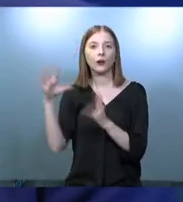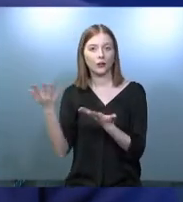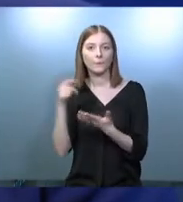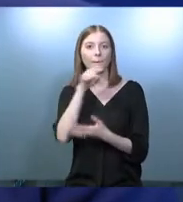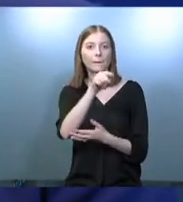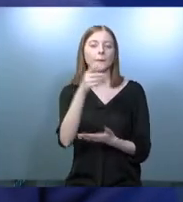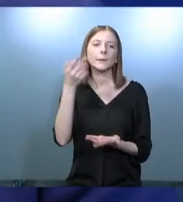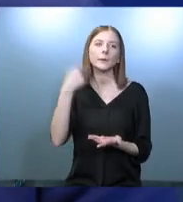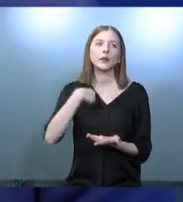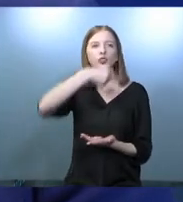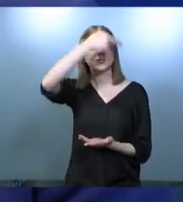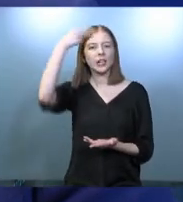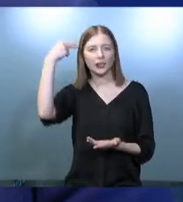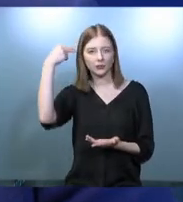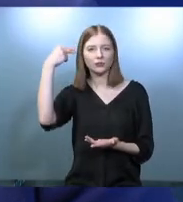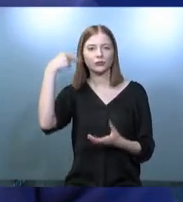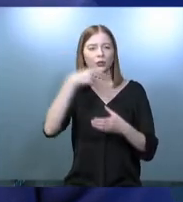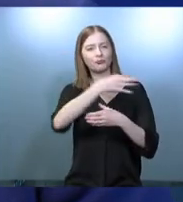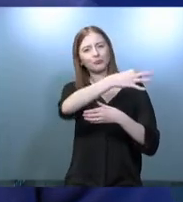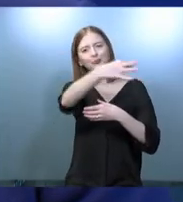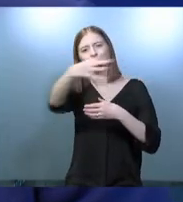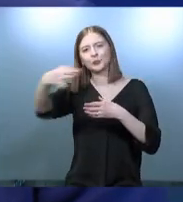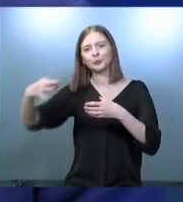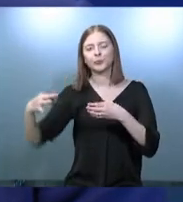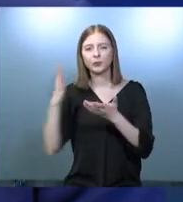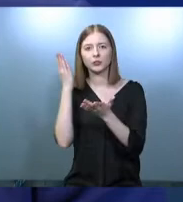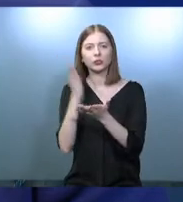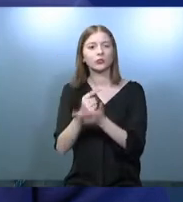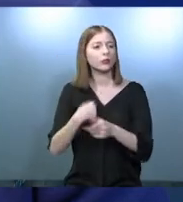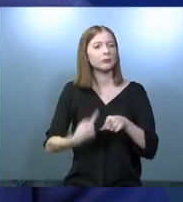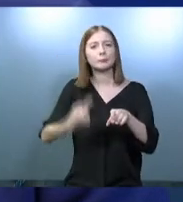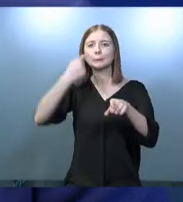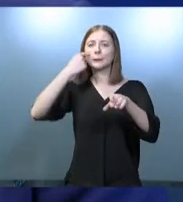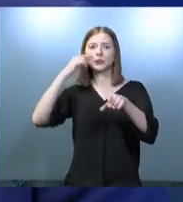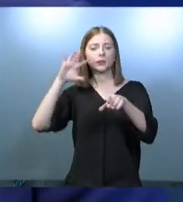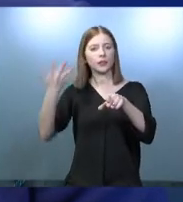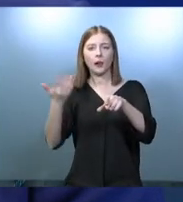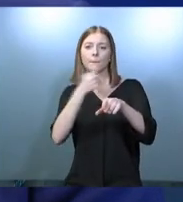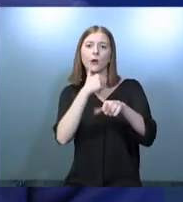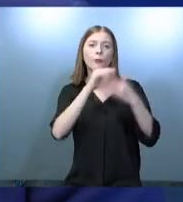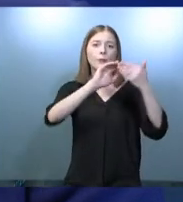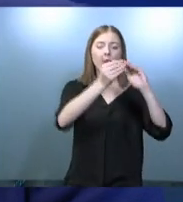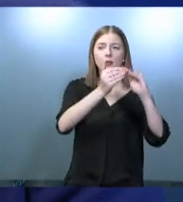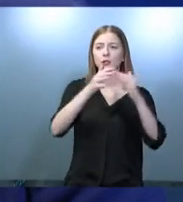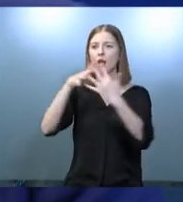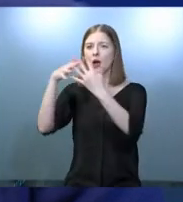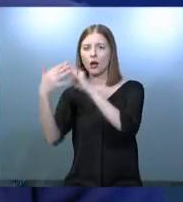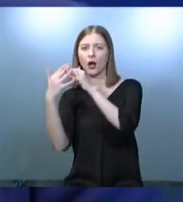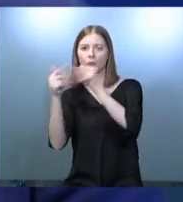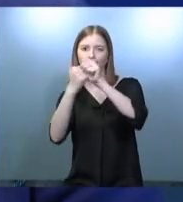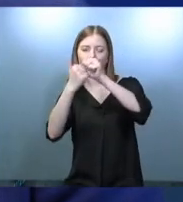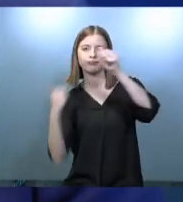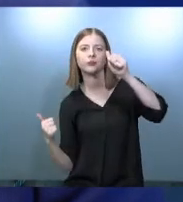po visą respubliką, per mažas yra dėmesys ir atskirtis, yra nuo miesto ir miestas ir kaimas